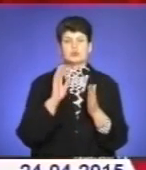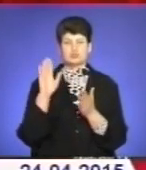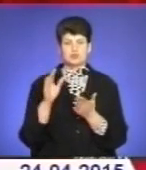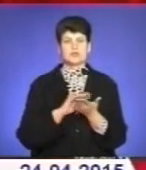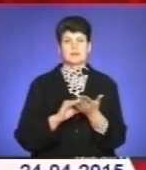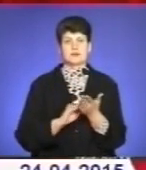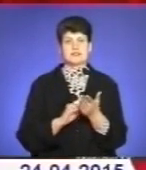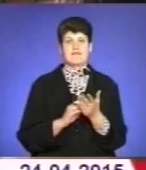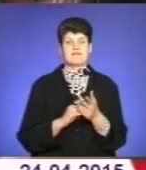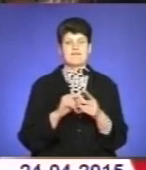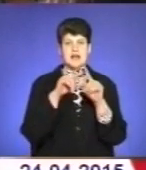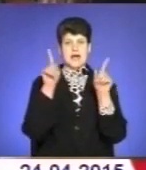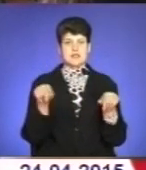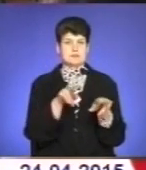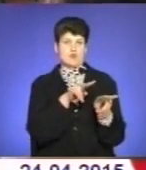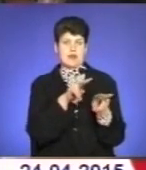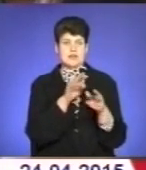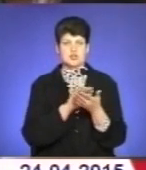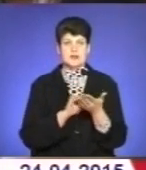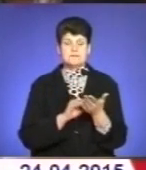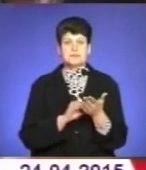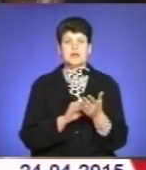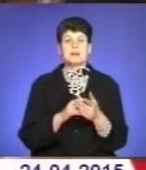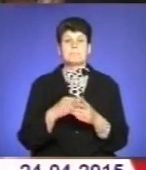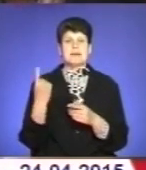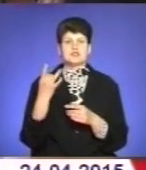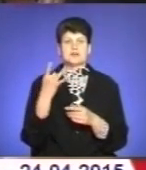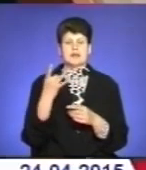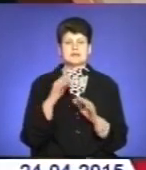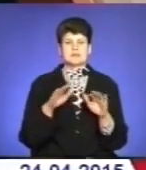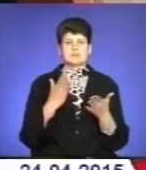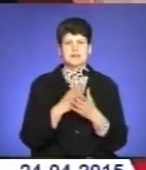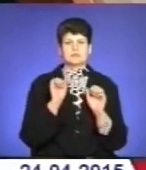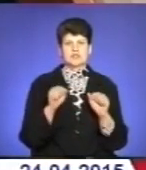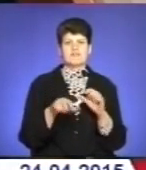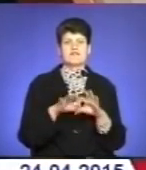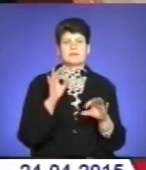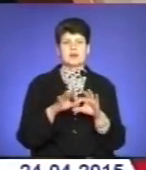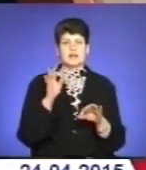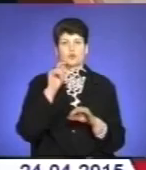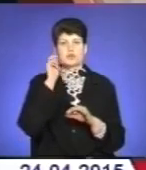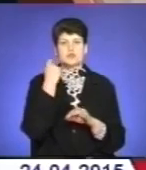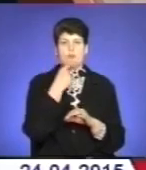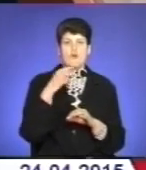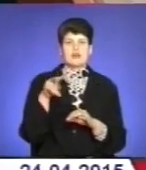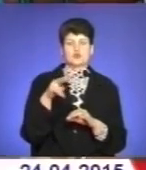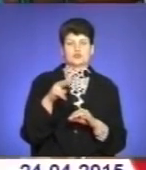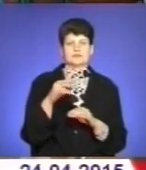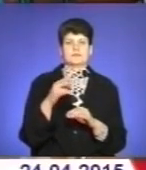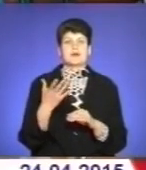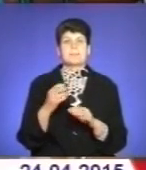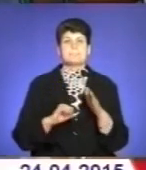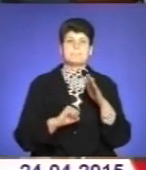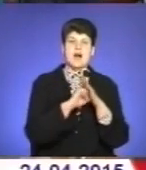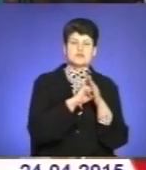в карті спостереження. Цьогоріч вперше абітурієнти мали можливість обирати рівень тесту з української мови та літератури – базовий